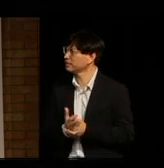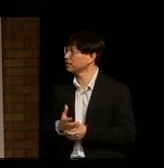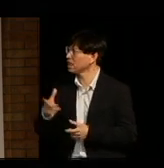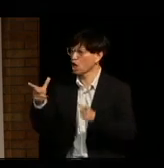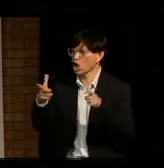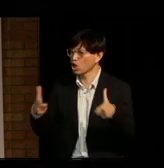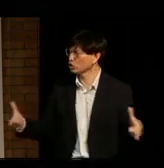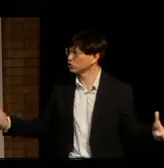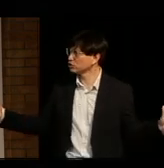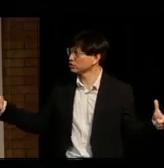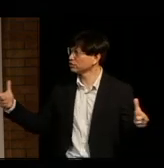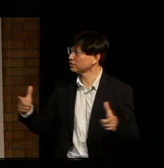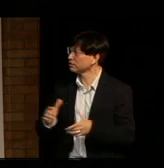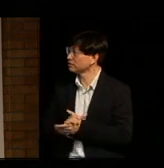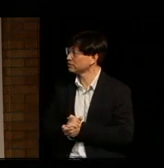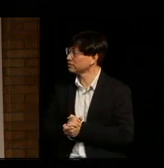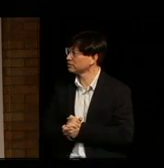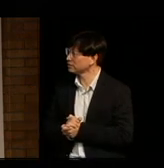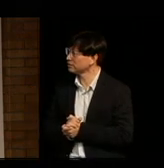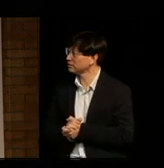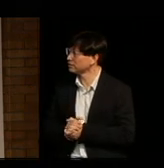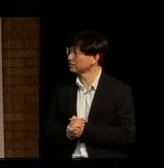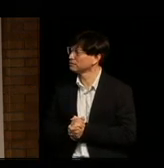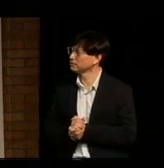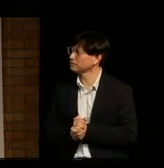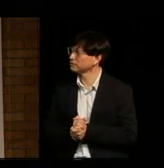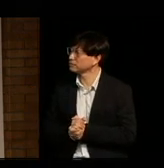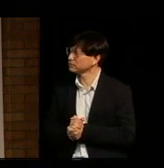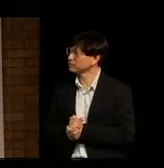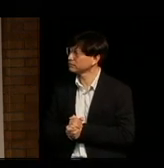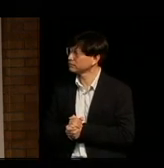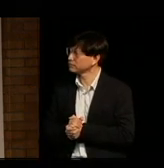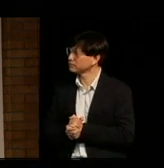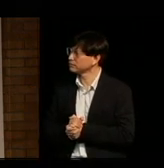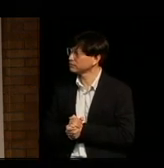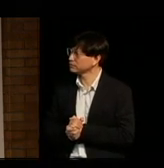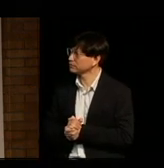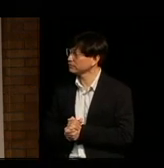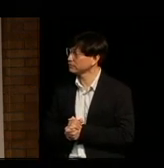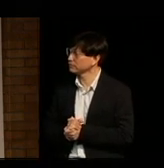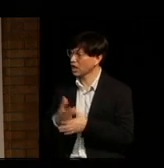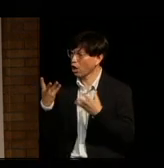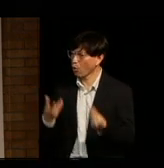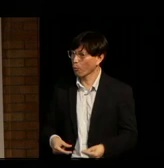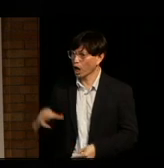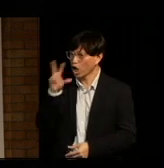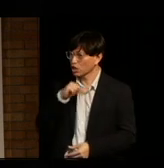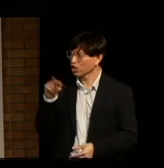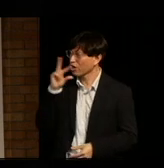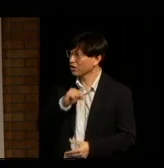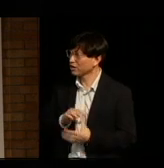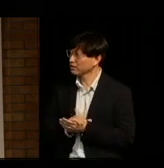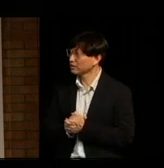ma ci sono questi due Monti dico breve sintesi Cè mto organiz Che significa che è mto